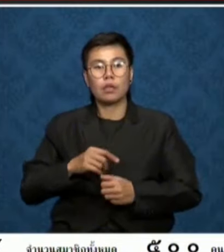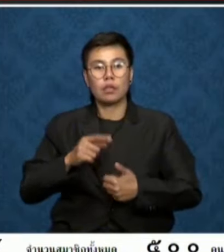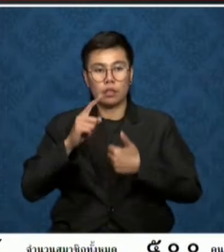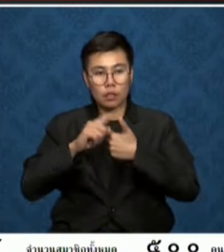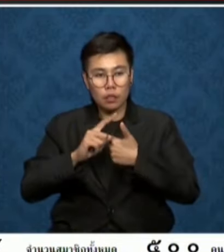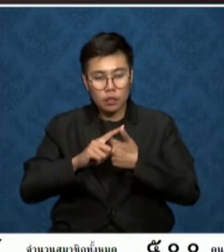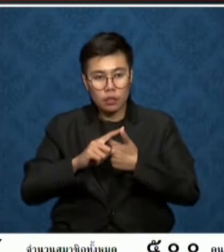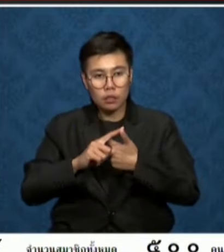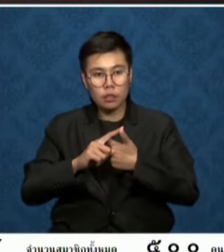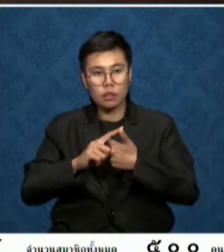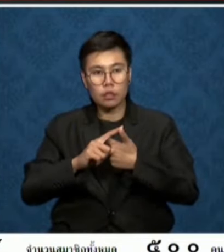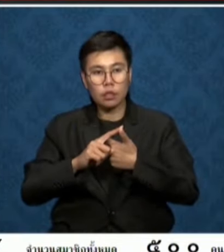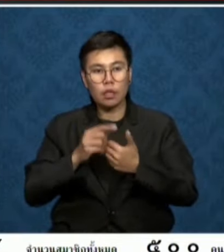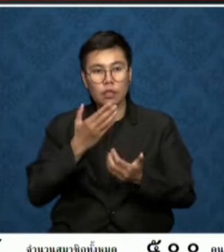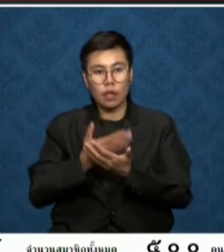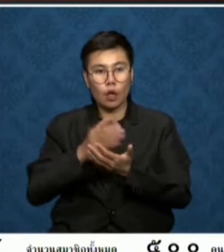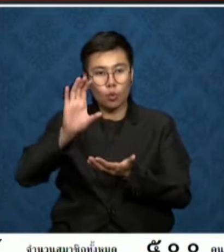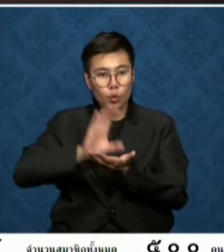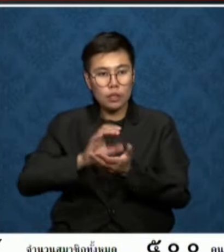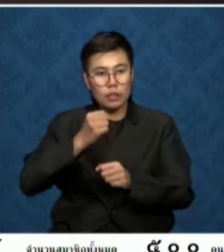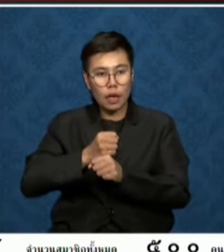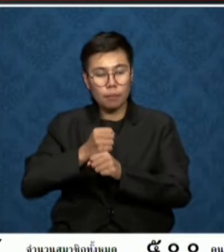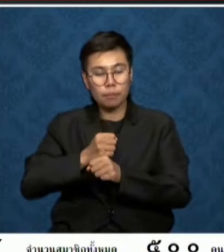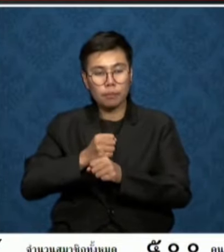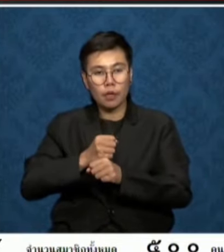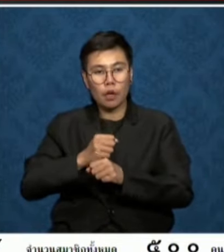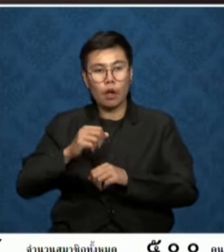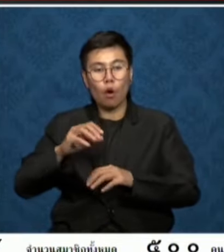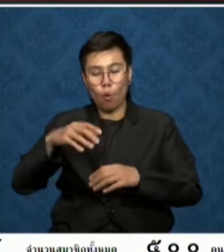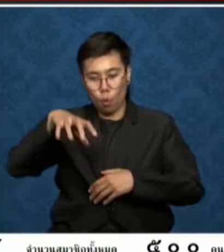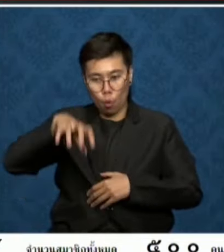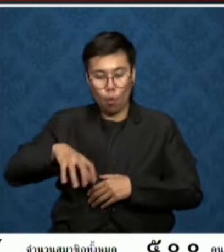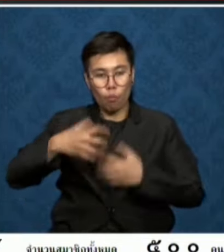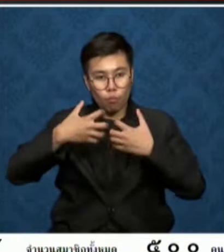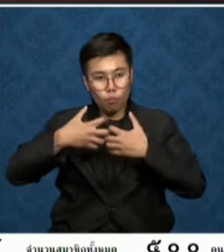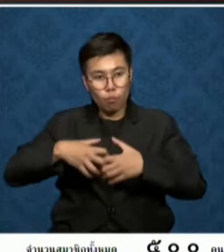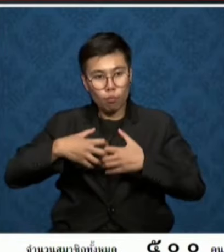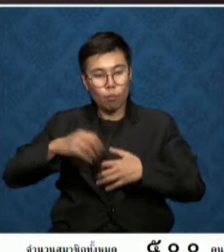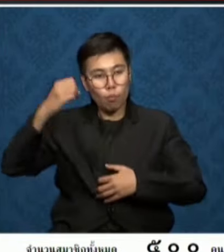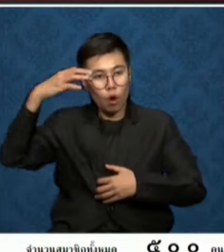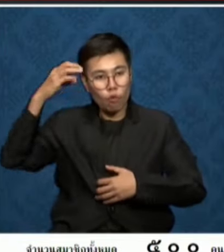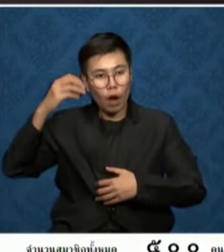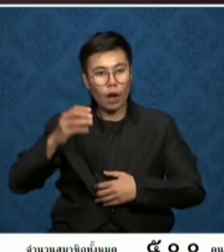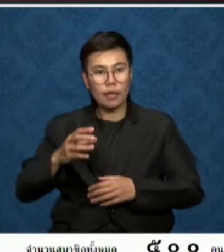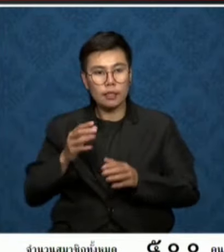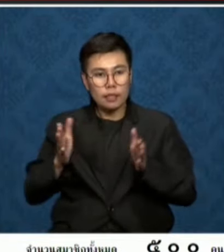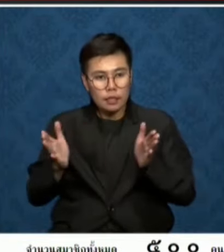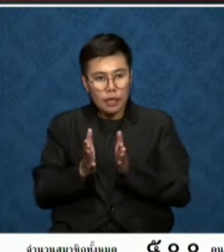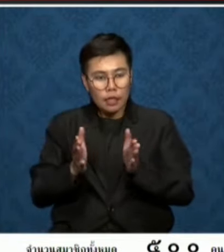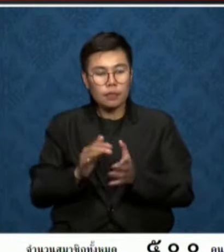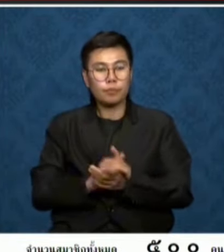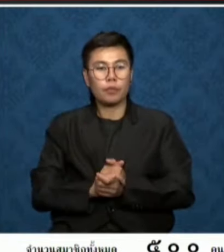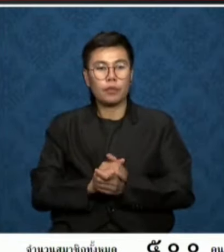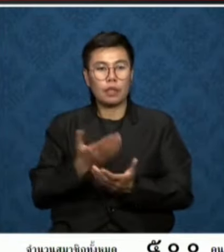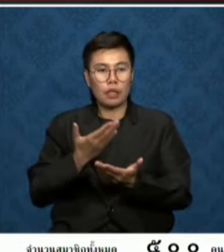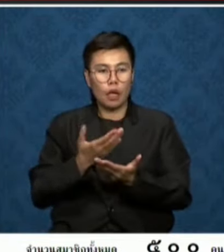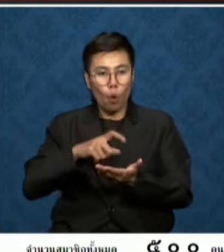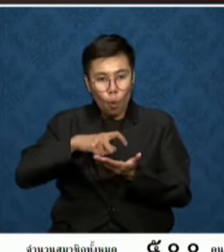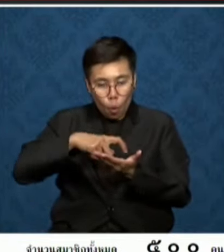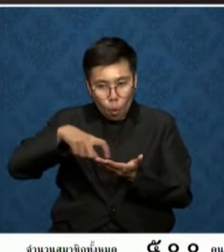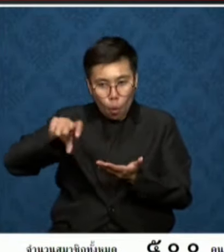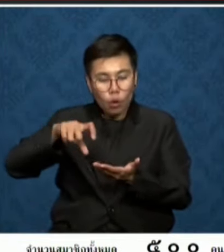นําการใช้เงินกองทุนในการสร้างโรงไฟฟ้าขนาดเล็กพวกนี้แทนที่จะใช้เงินจากงบประมาณแผ่นดินหรือการโอนโรงไฟฟ้า